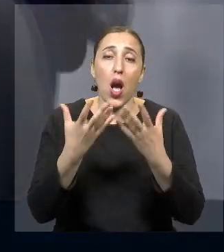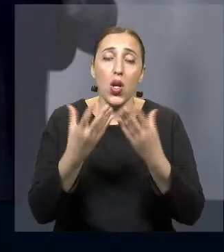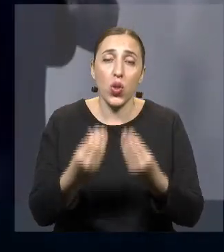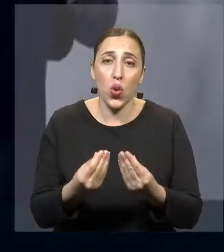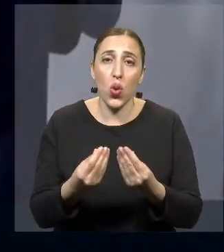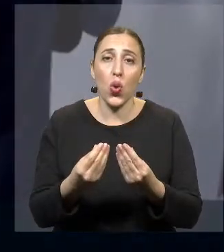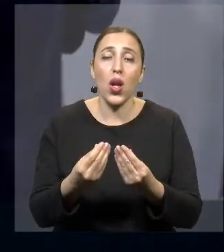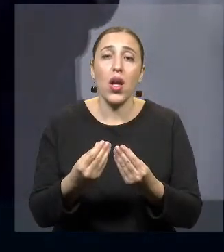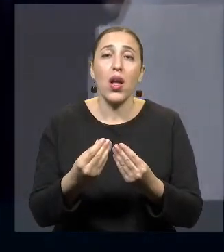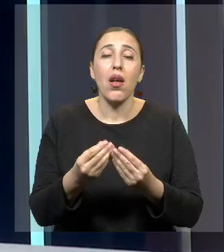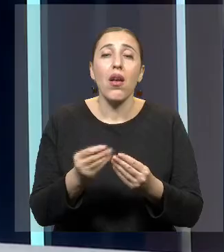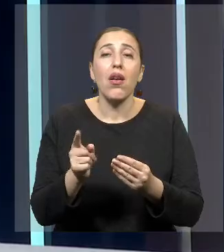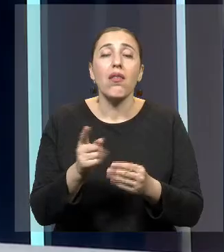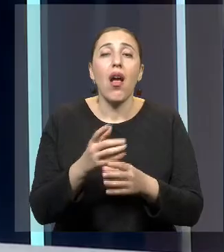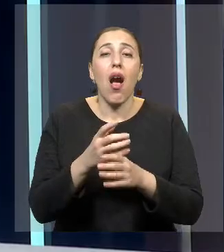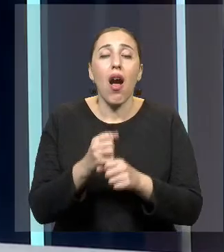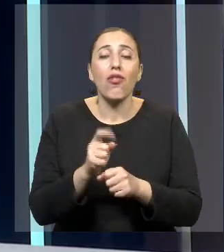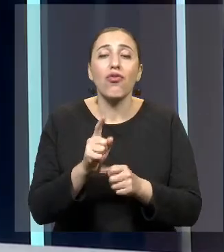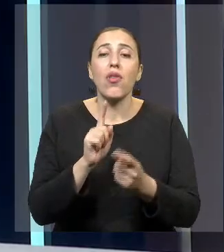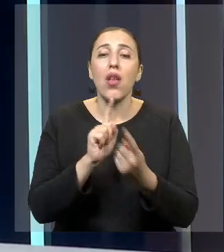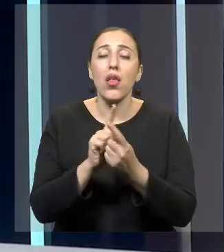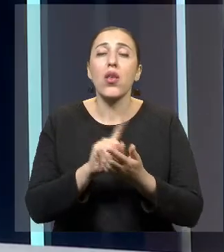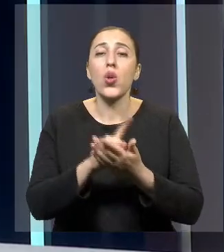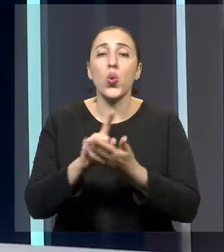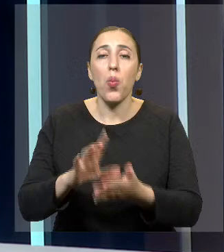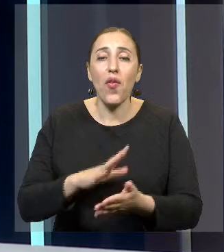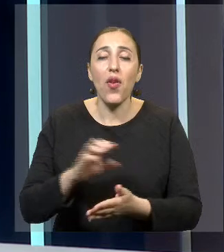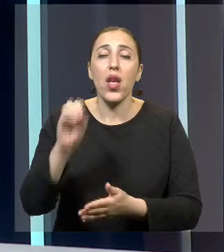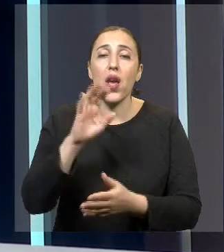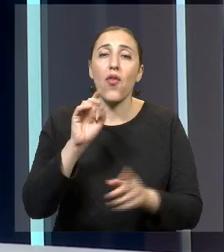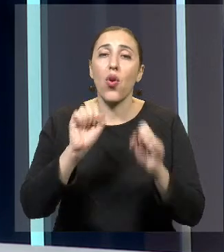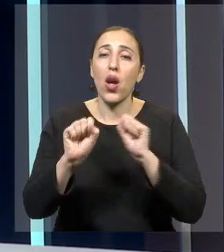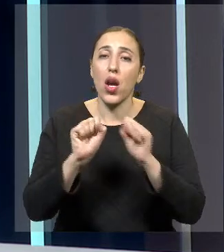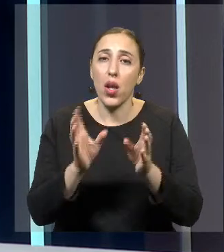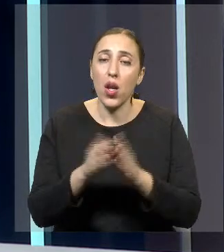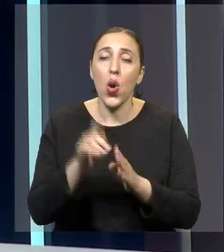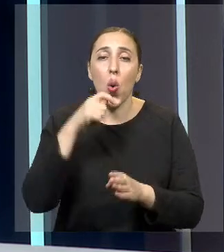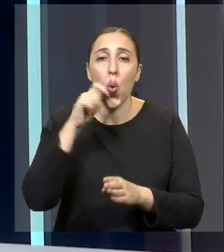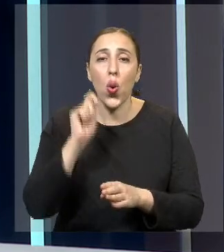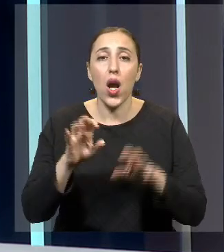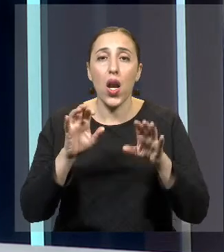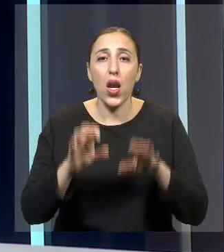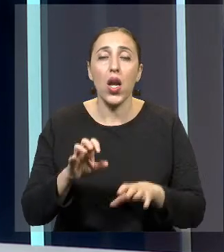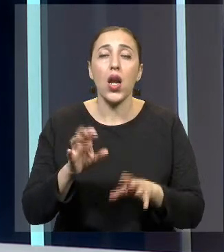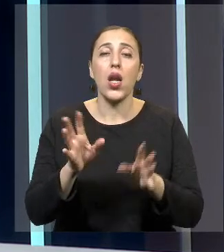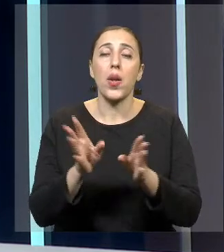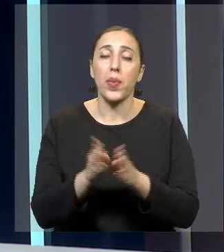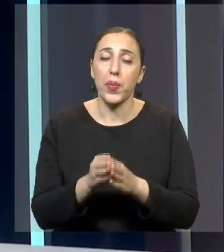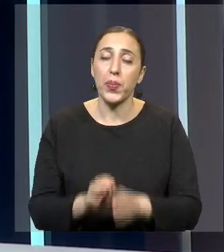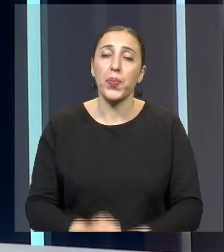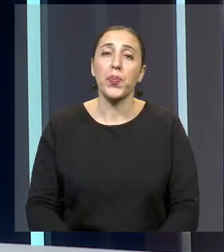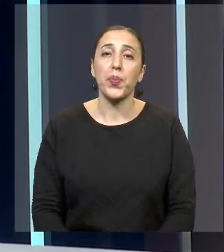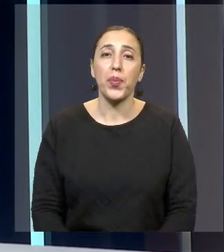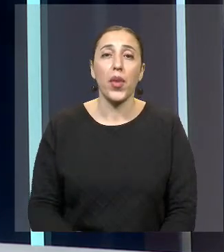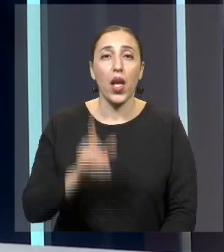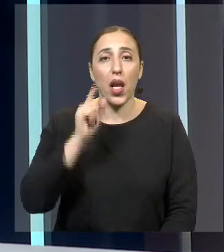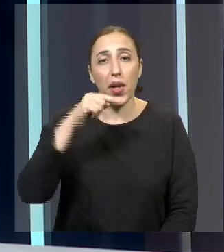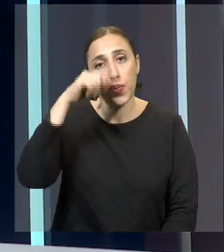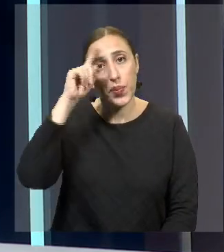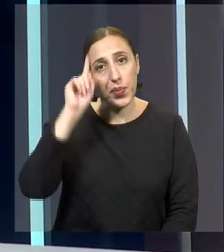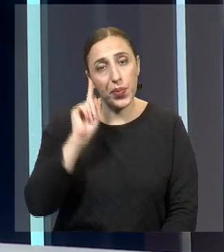կարջ զրույցներ է ունեցել եվրոպական առաշնորդների այդևում ուգրայինայի նախագազ էլ ենց կու հետ։ Հայադրբեջյանական